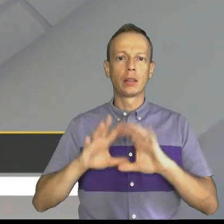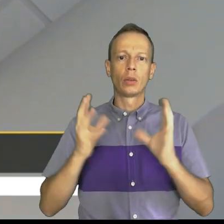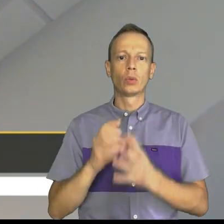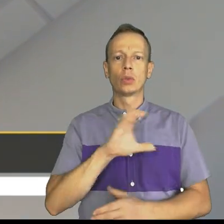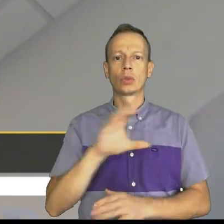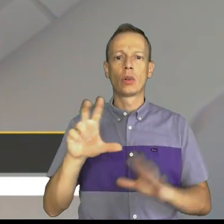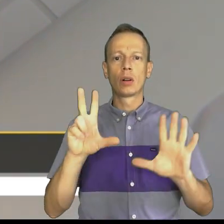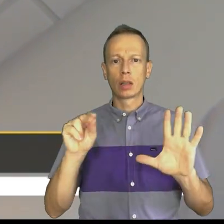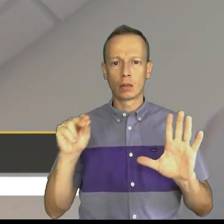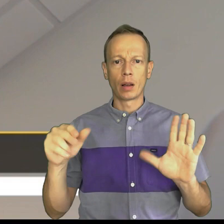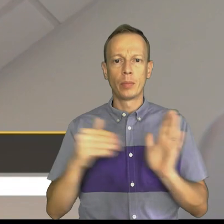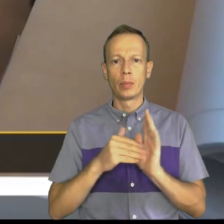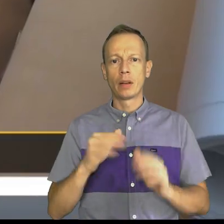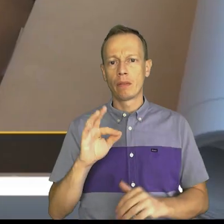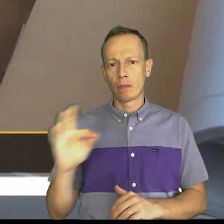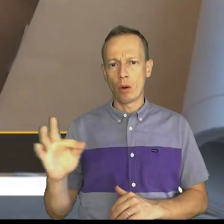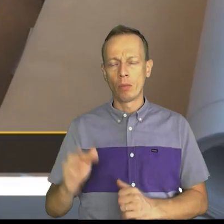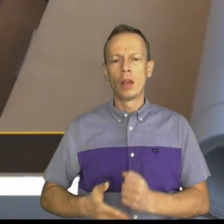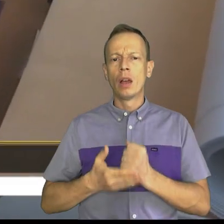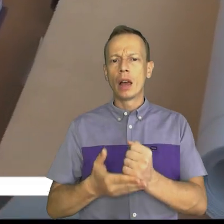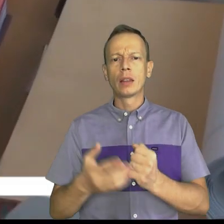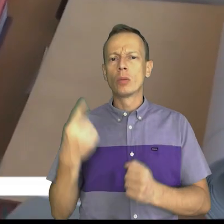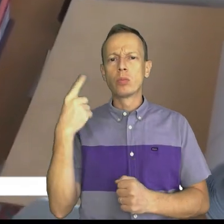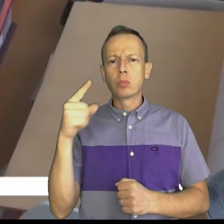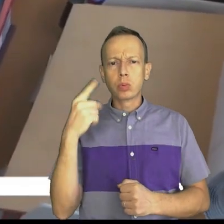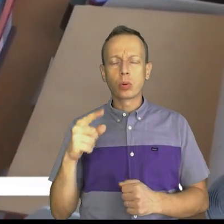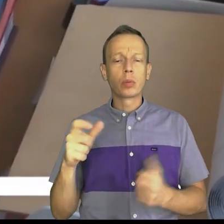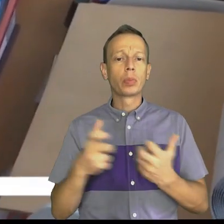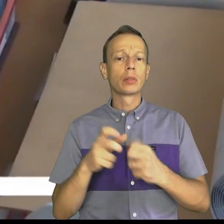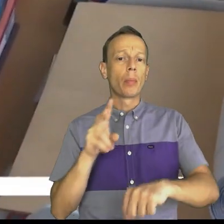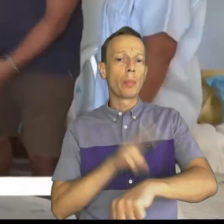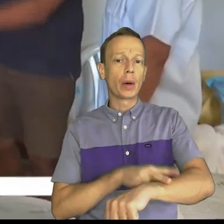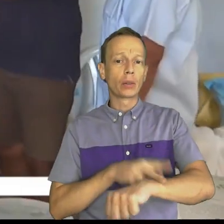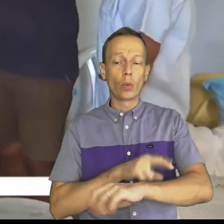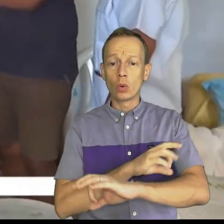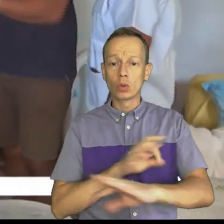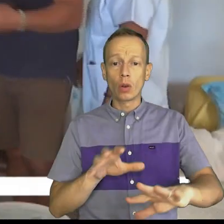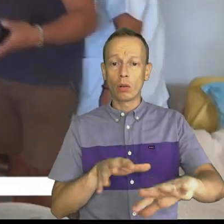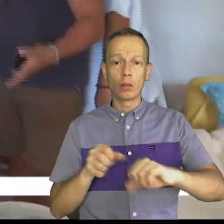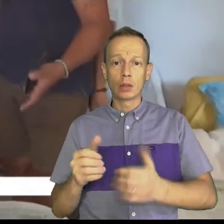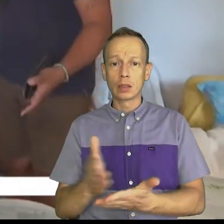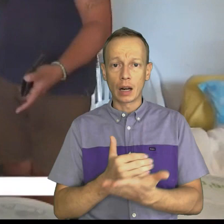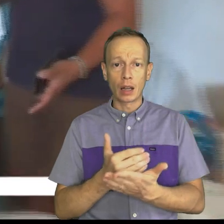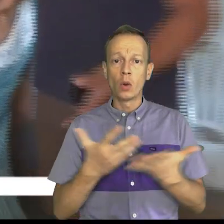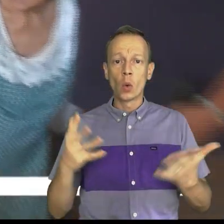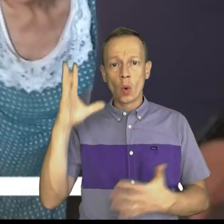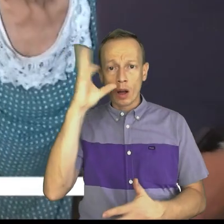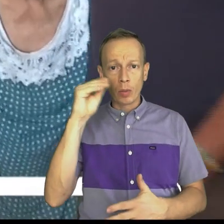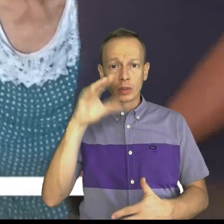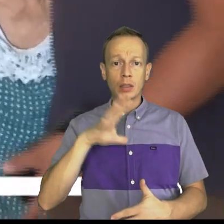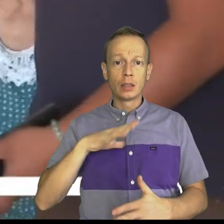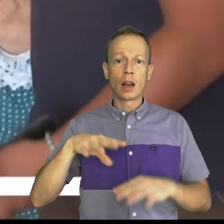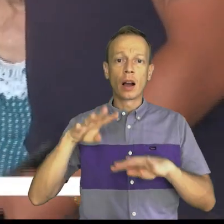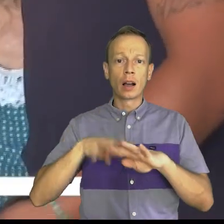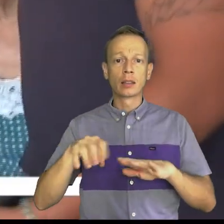bénéficier d'une aide à hauteur de 180 000 francs financés par l'ADI. L'aide s'adresse notamment aux patrons sans employés ou